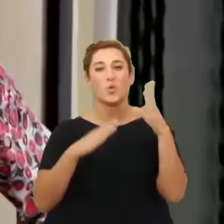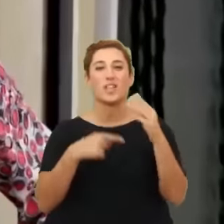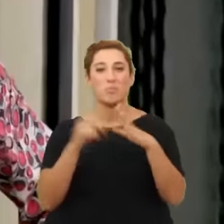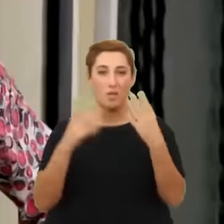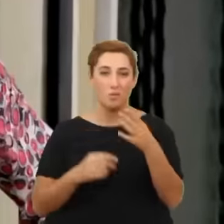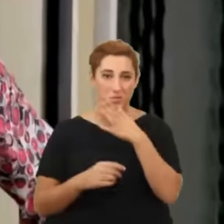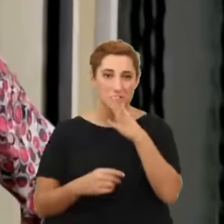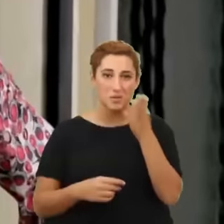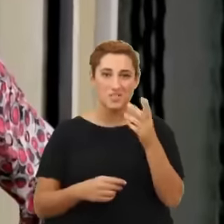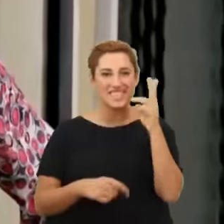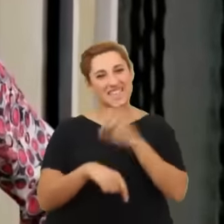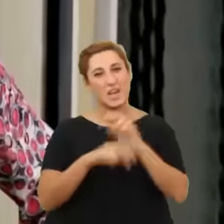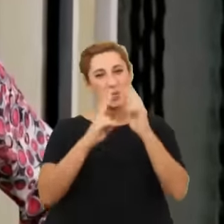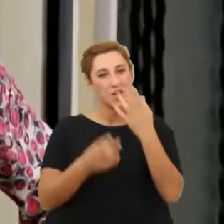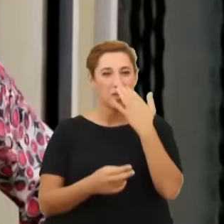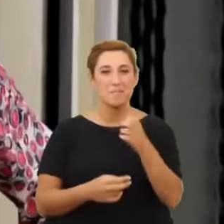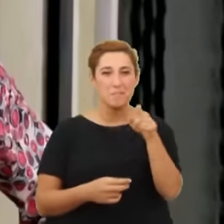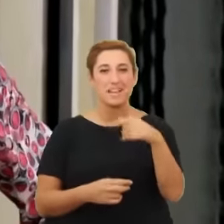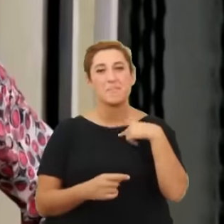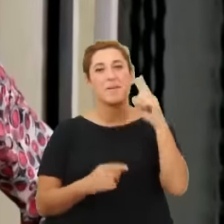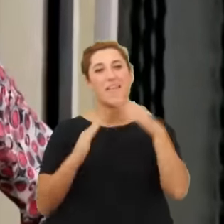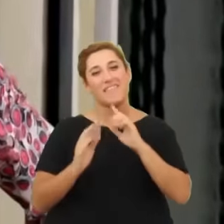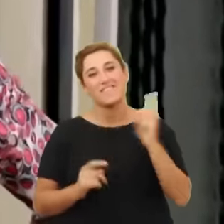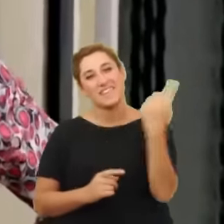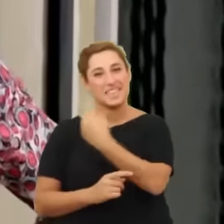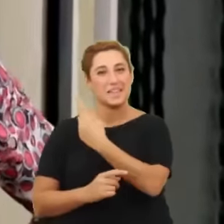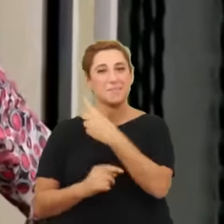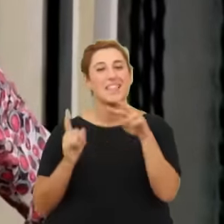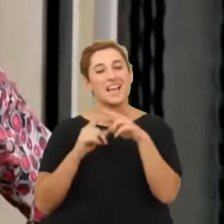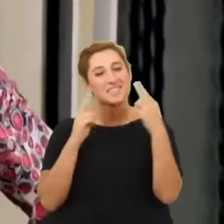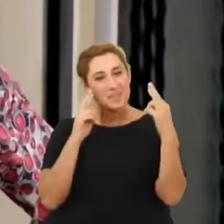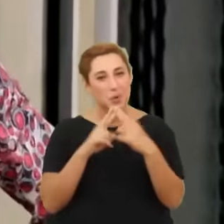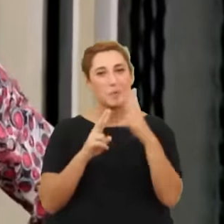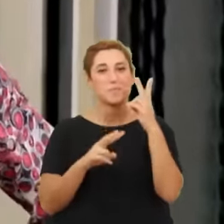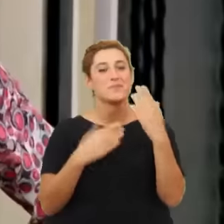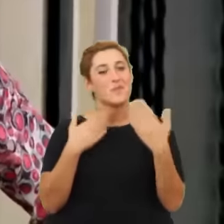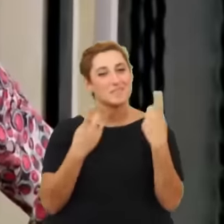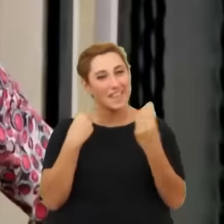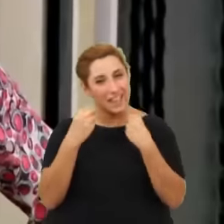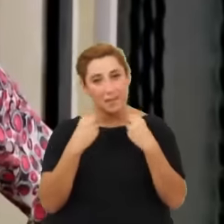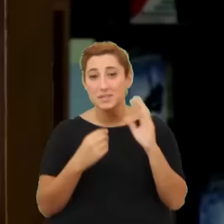oldu biliyorsun. İki dakika dükkanla bir dursan da ben bir eve bir gitsem, bir Nazlı'mı bir görsem, iki lokma